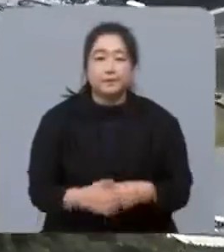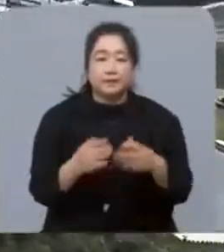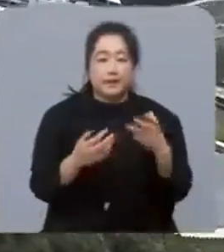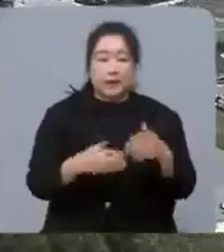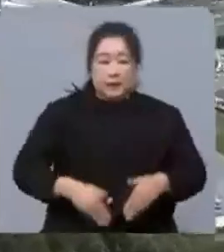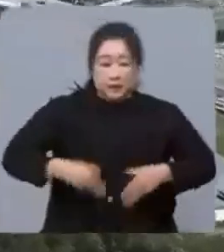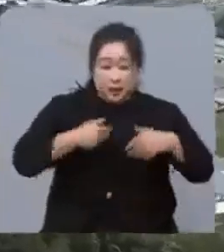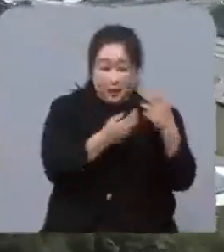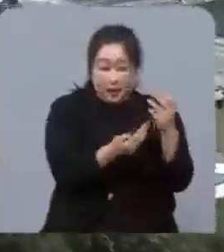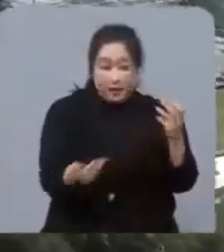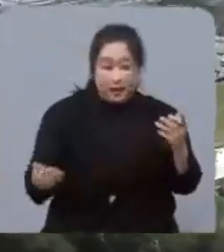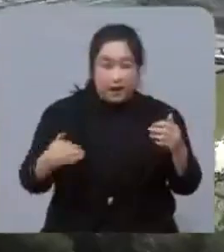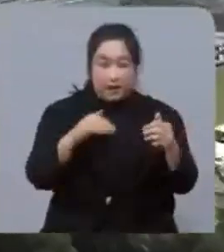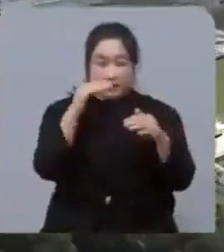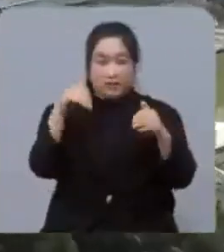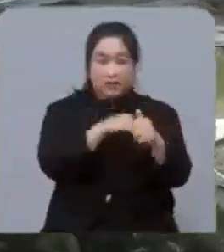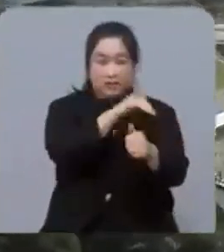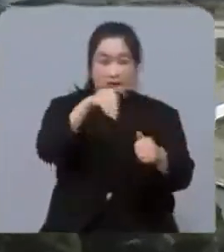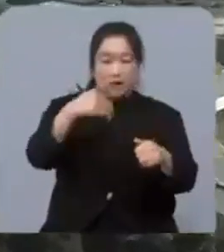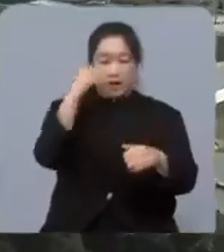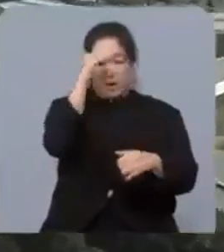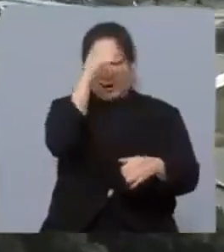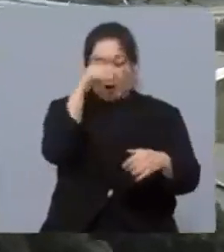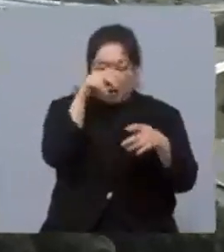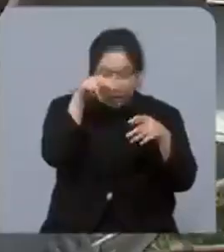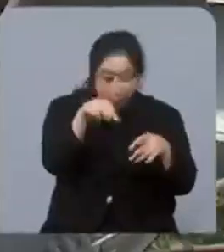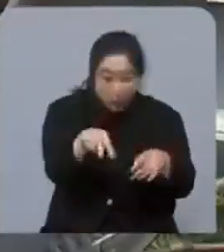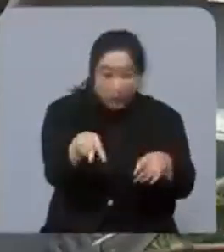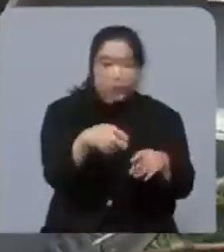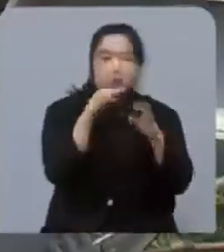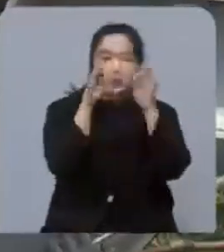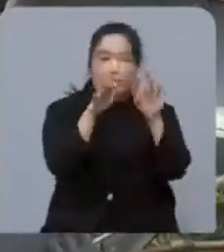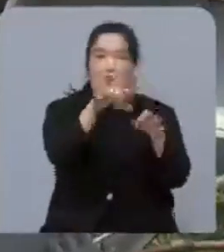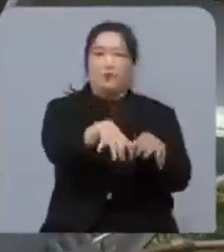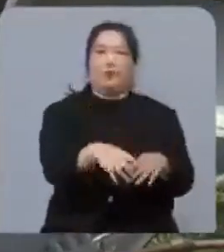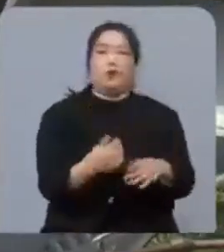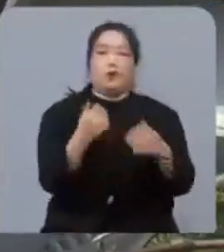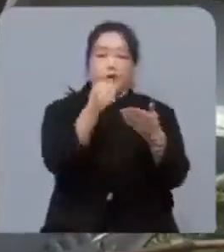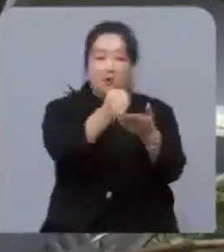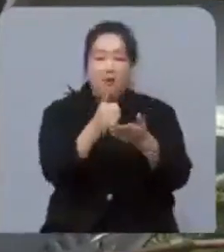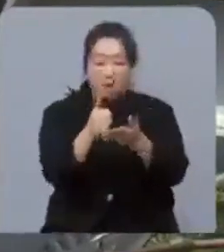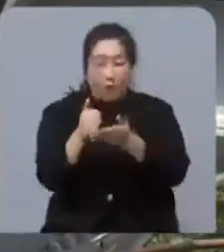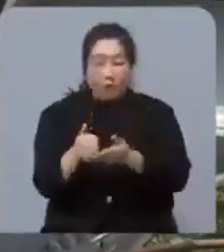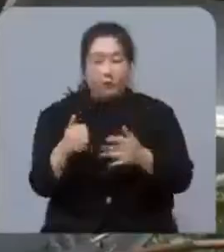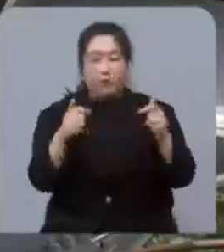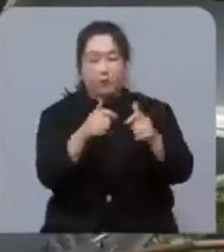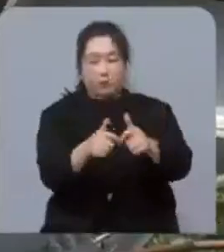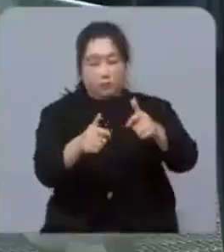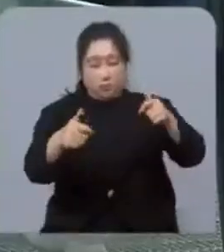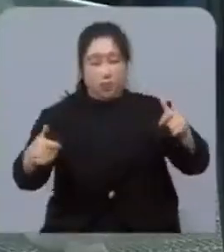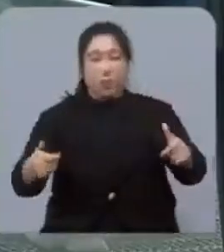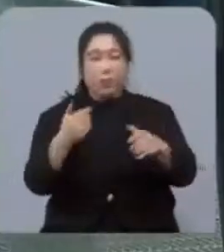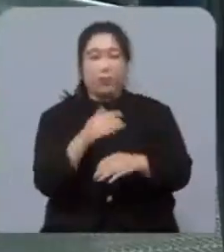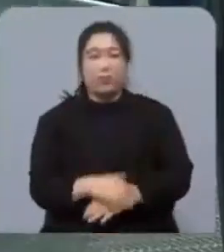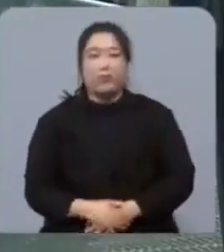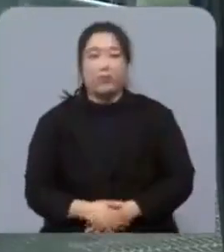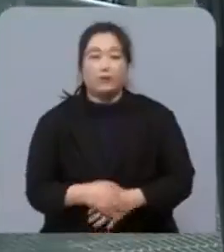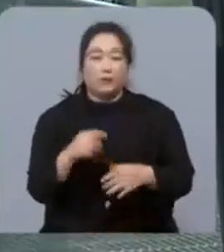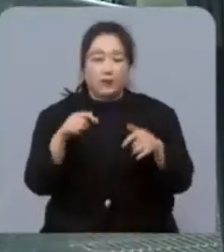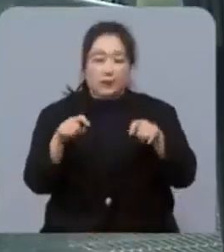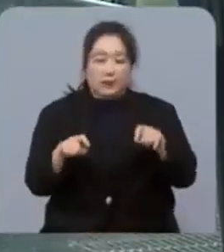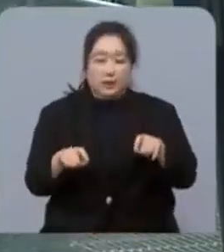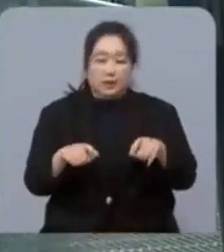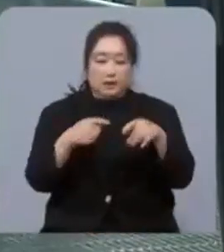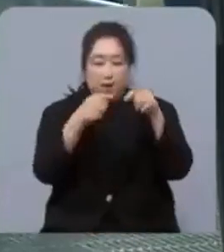남한강의 절경을 한눈에 내려다볼 수 있는 곳입니다. 관광객들의 발길이 이어지고 있습니다. 아찔한